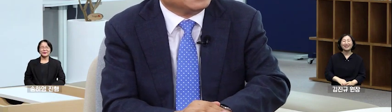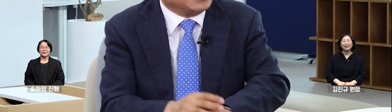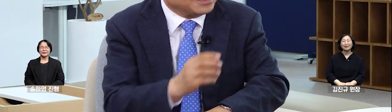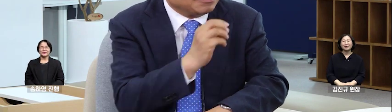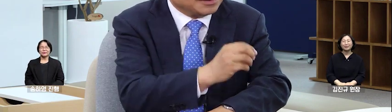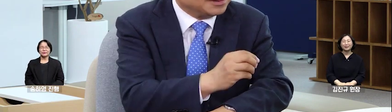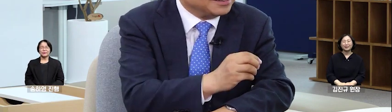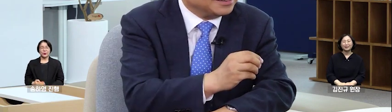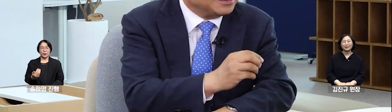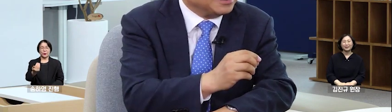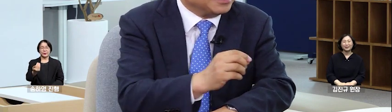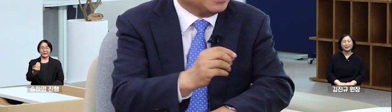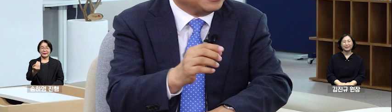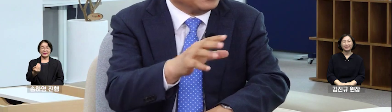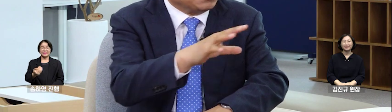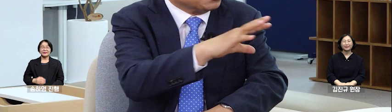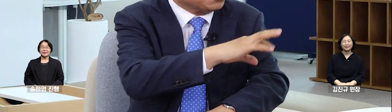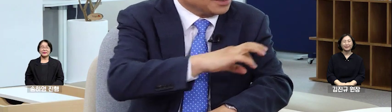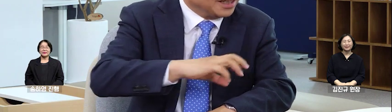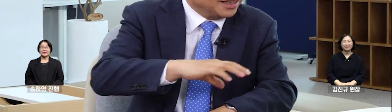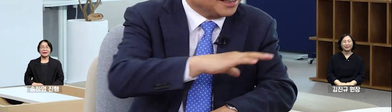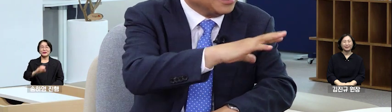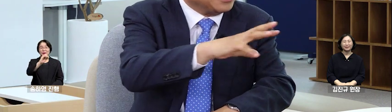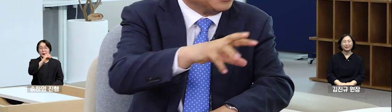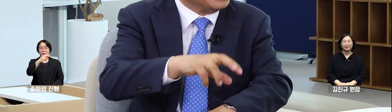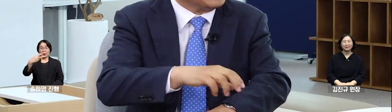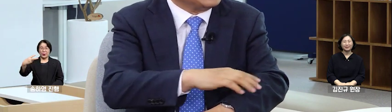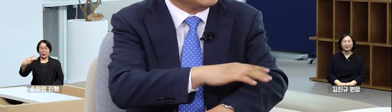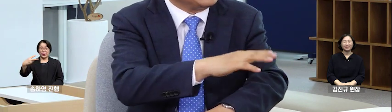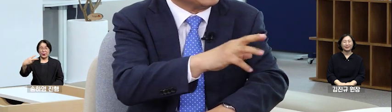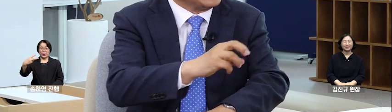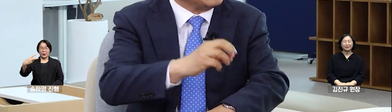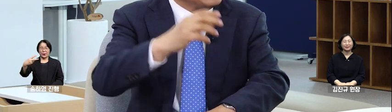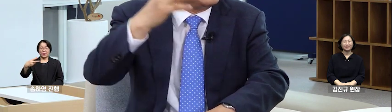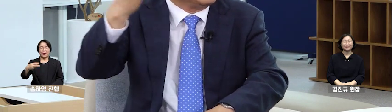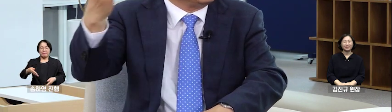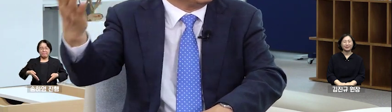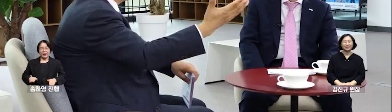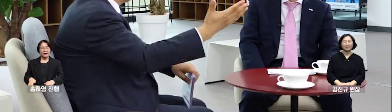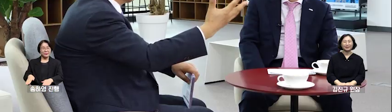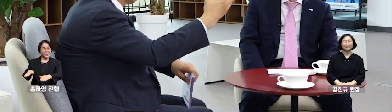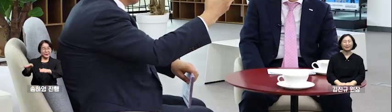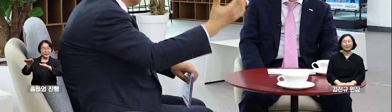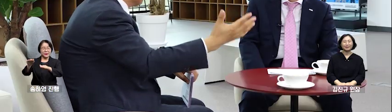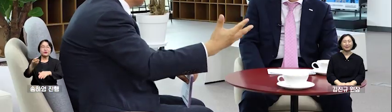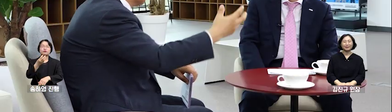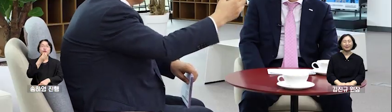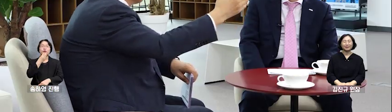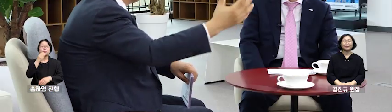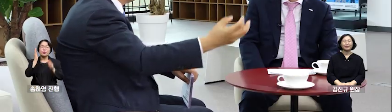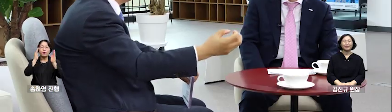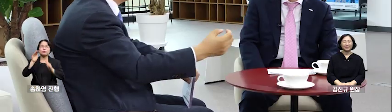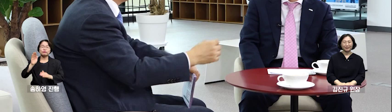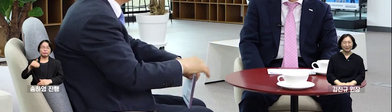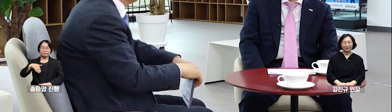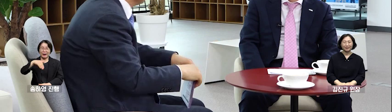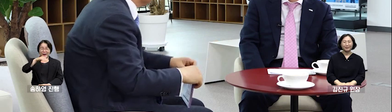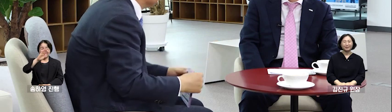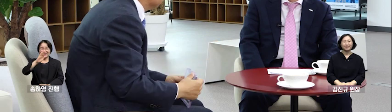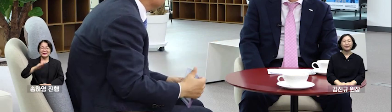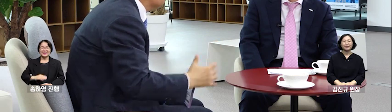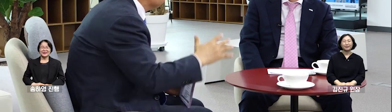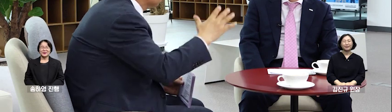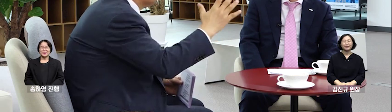아까 뭐 에 영동에 이렇게 해서 성당에서 서울로 공부하러 가서 왠지 네